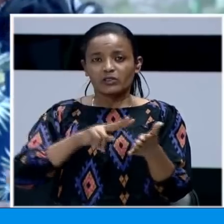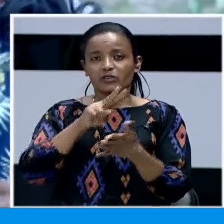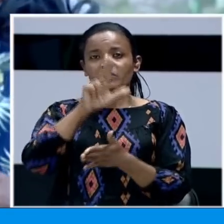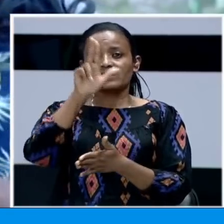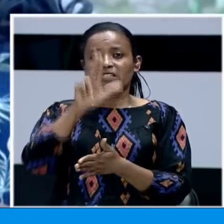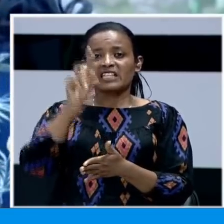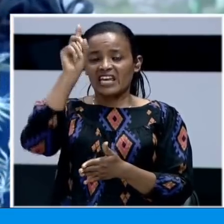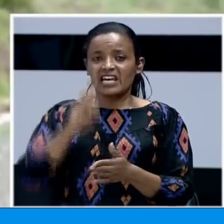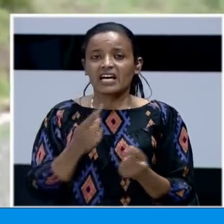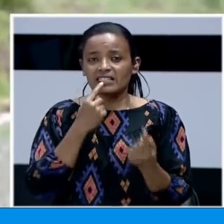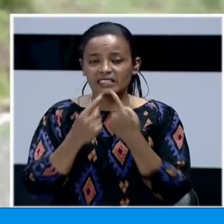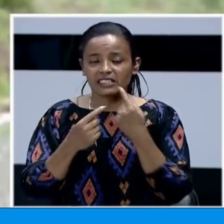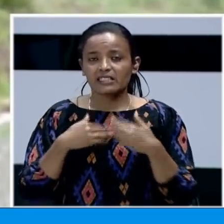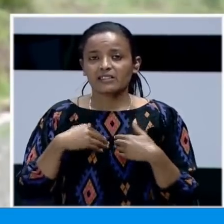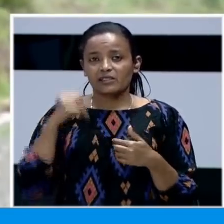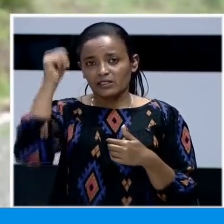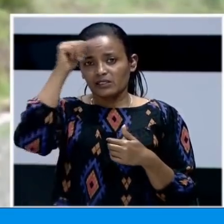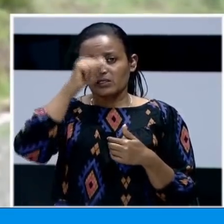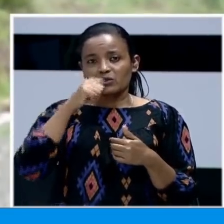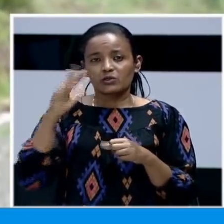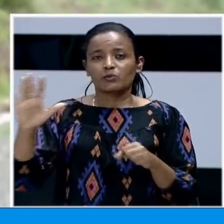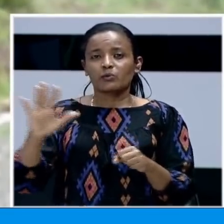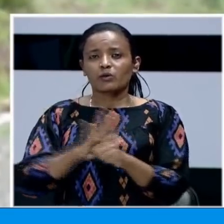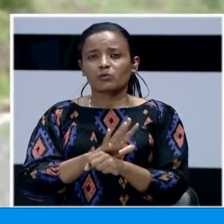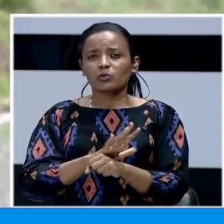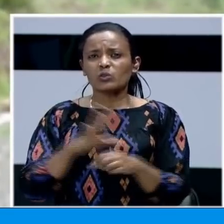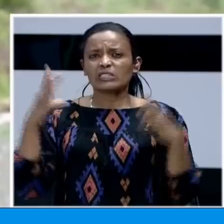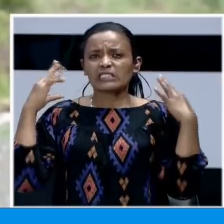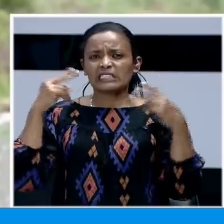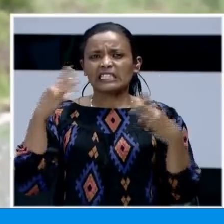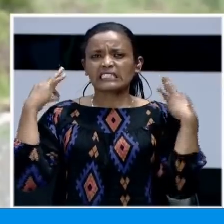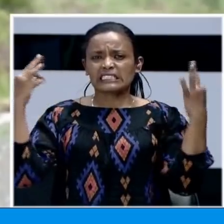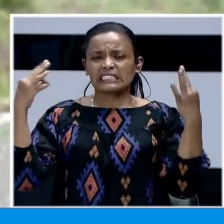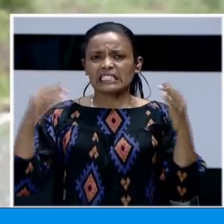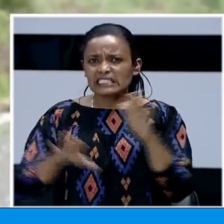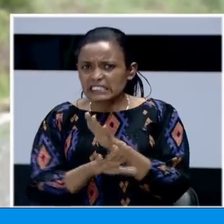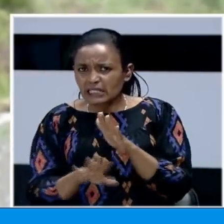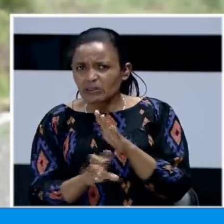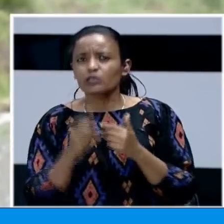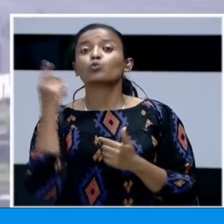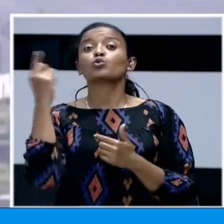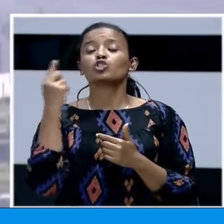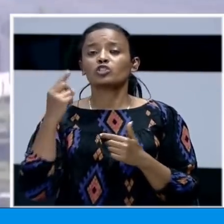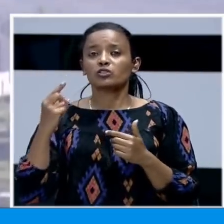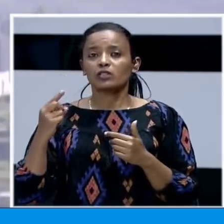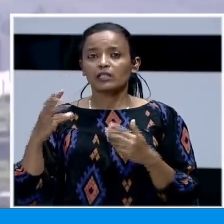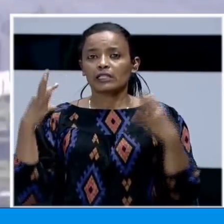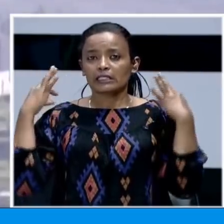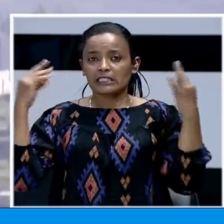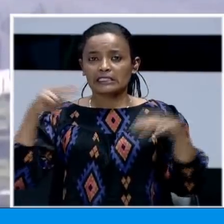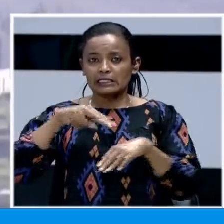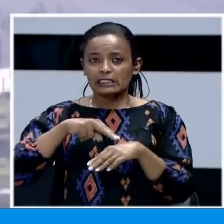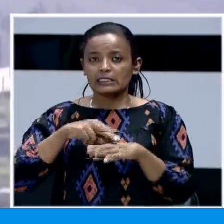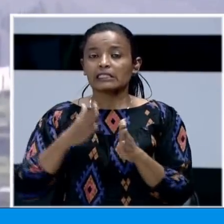ራያ ኣዘራሪብና ኣለና ኢትዮጵያ ሙሉእ ናይ ጥዕና ኬላታት እስካዕ ትሕቲ ቁሸት ከይተረፈ ናይ ጥዕና